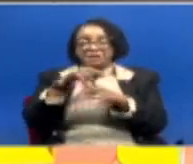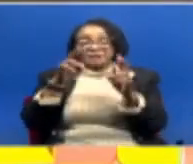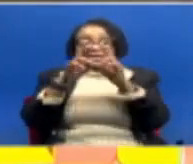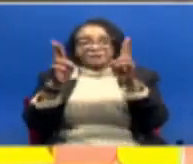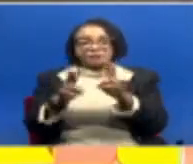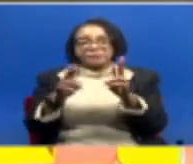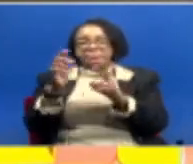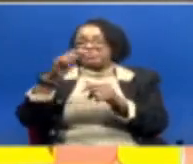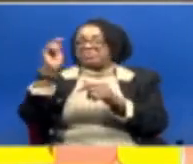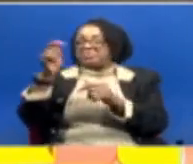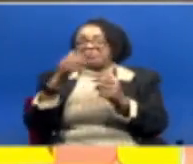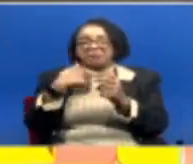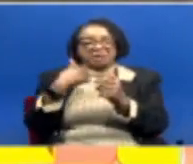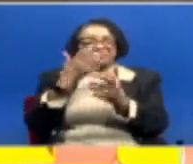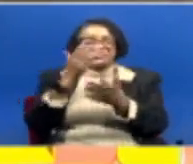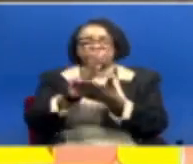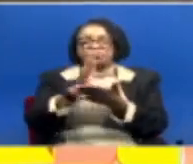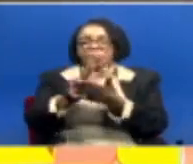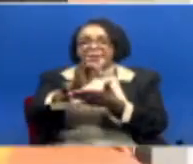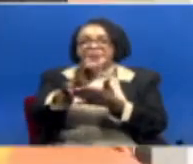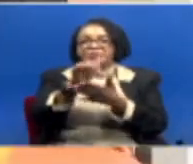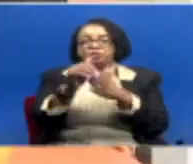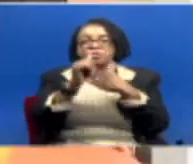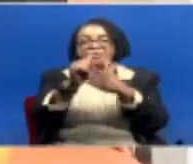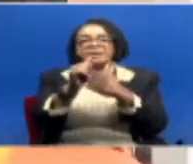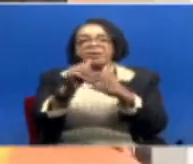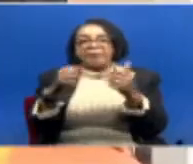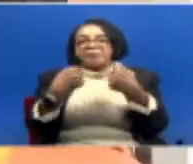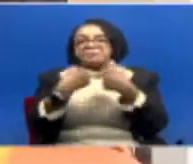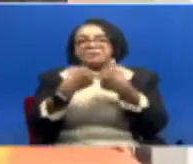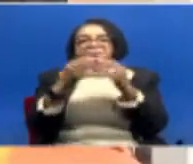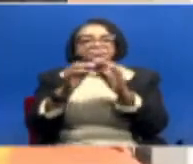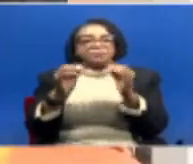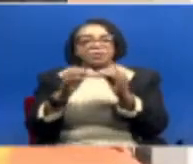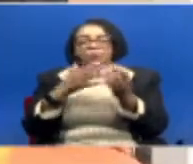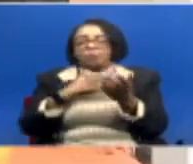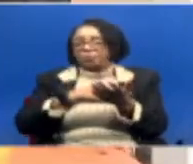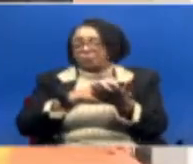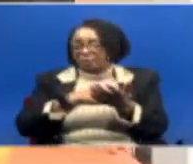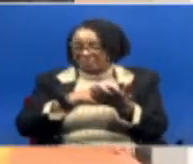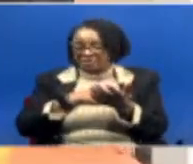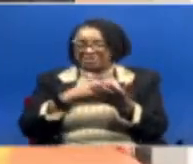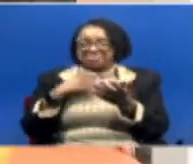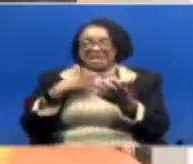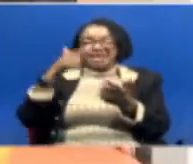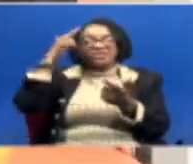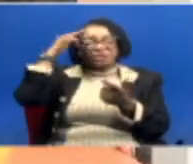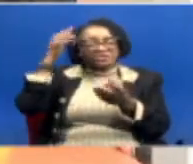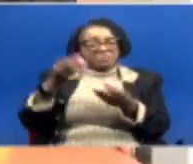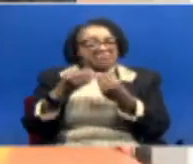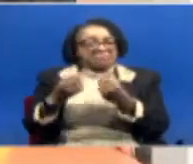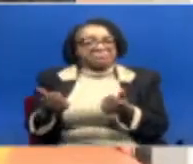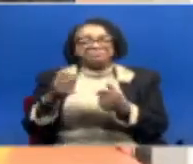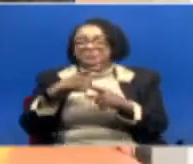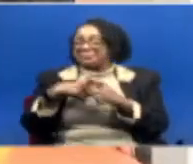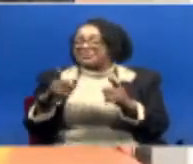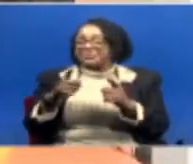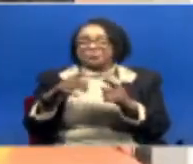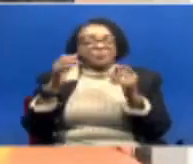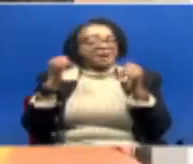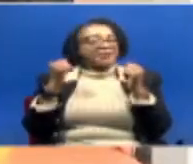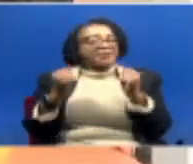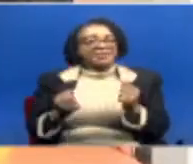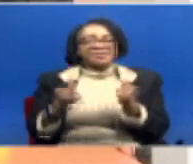haina shirikisho kamili ya kuongoza mchezo huo. Hata baada ya kujichocha vile, ni pigo baada ya lingine,